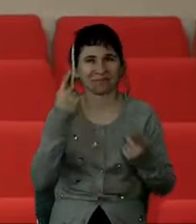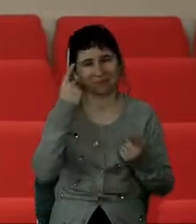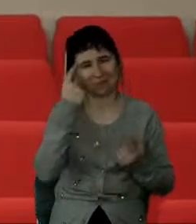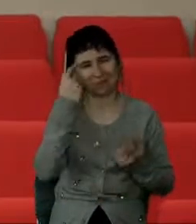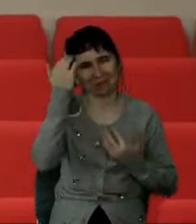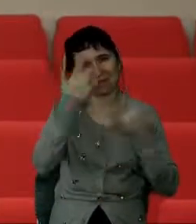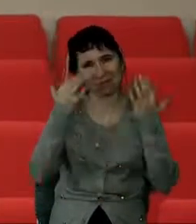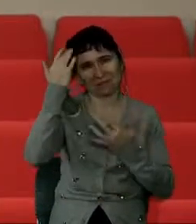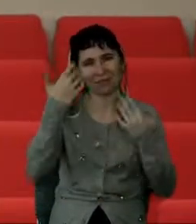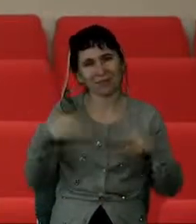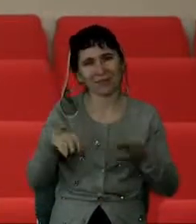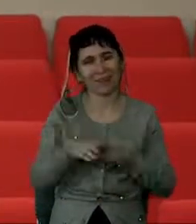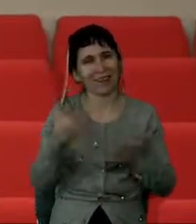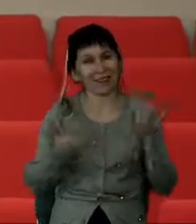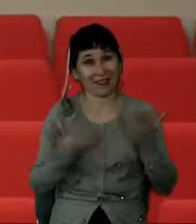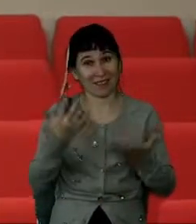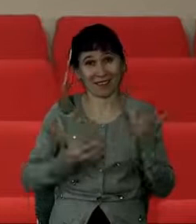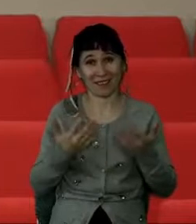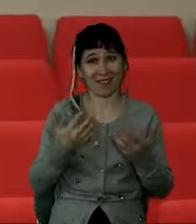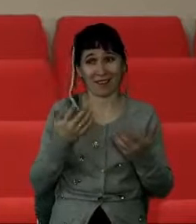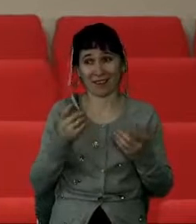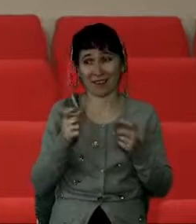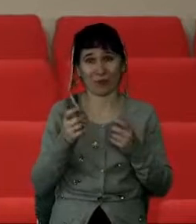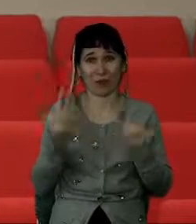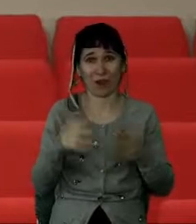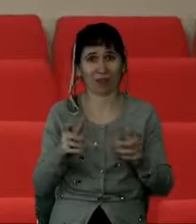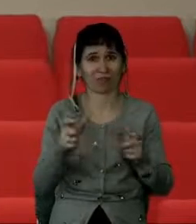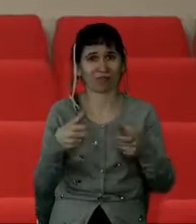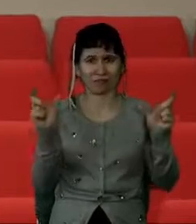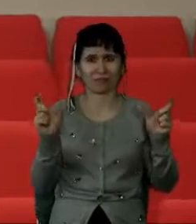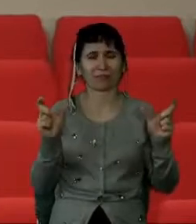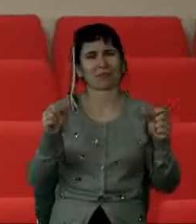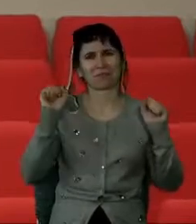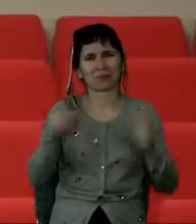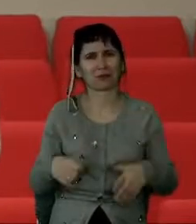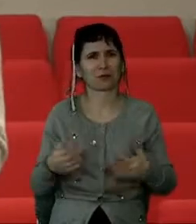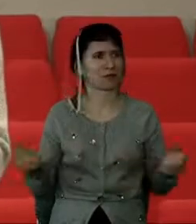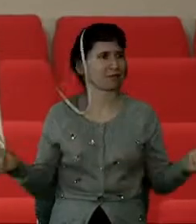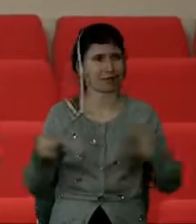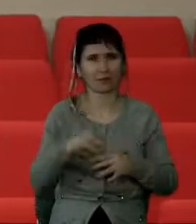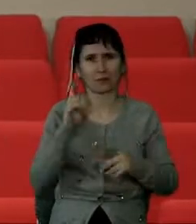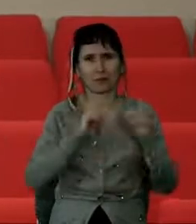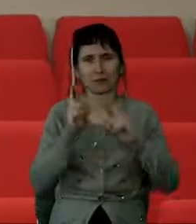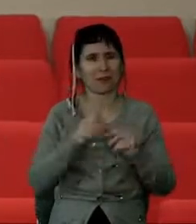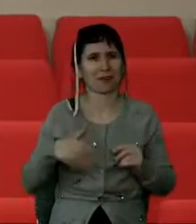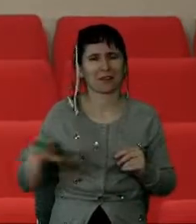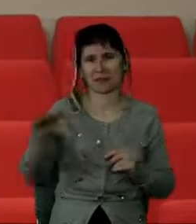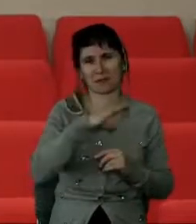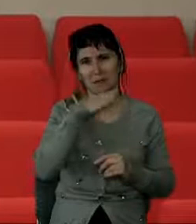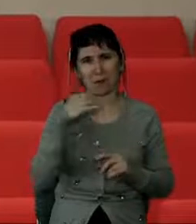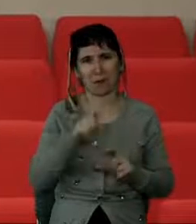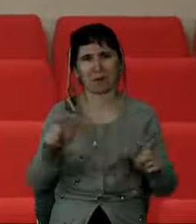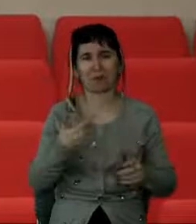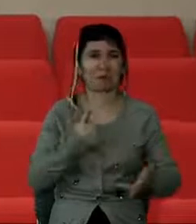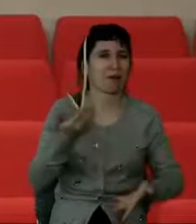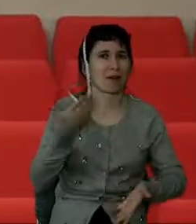закінчиться карантин, то ці слова по-особливому, або ця радість, вона по-особливому запалає в наших